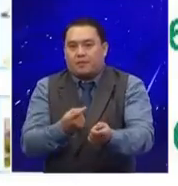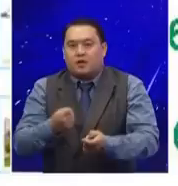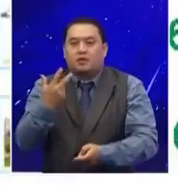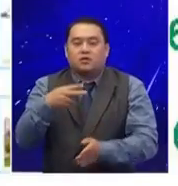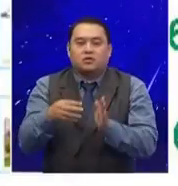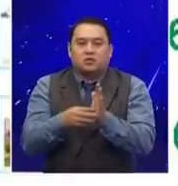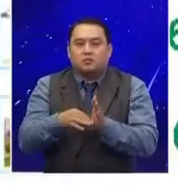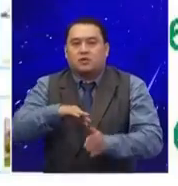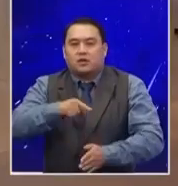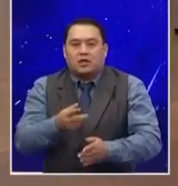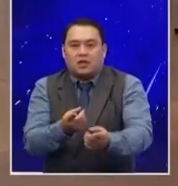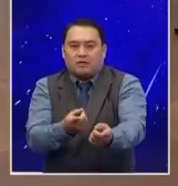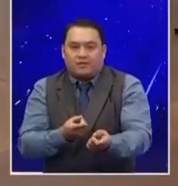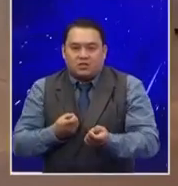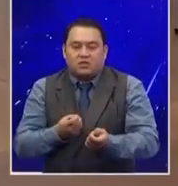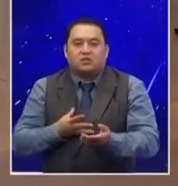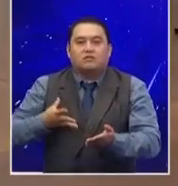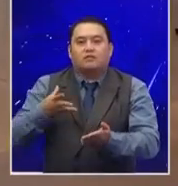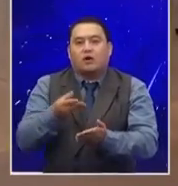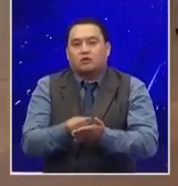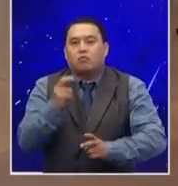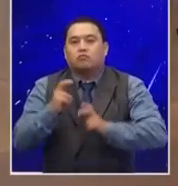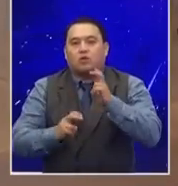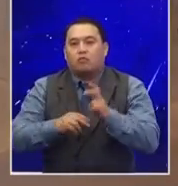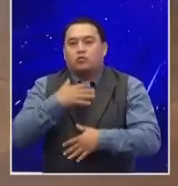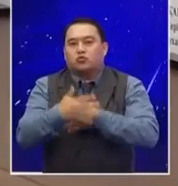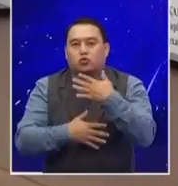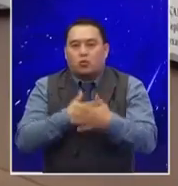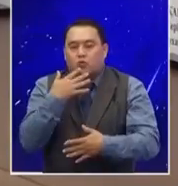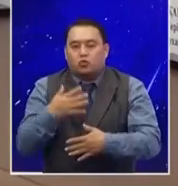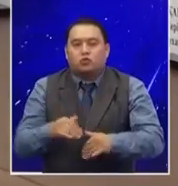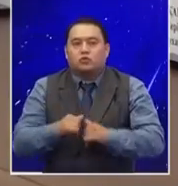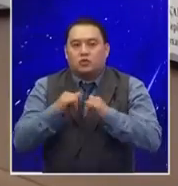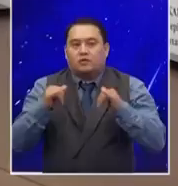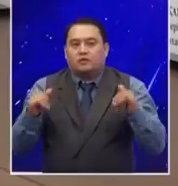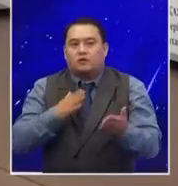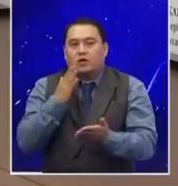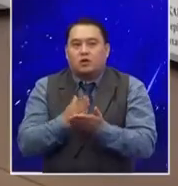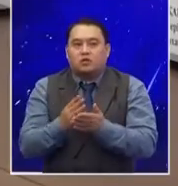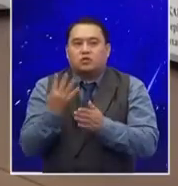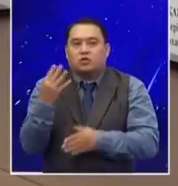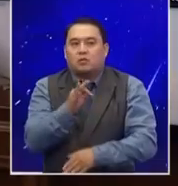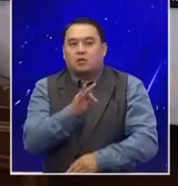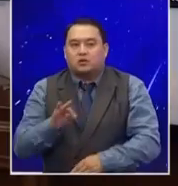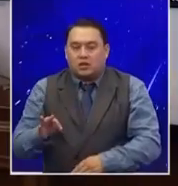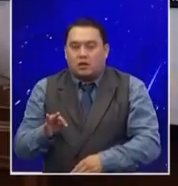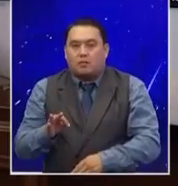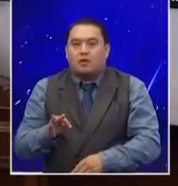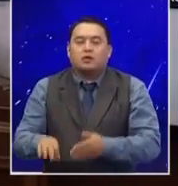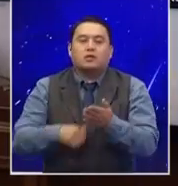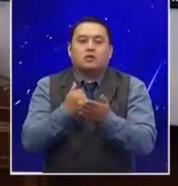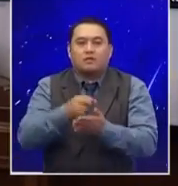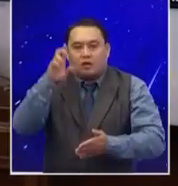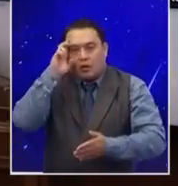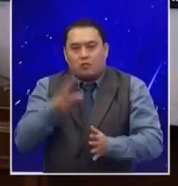437 миллиардов тенге инвестиций. Обрабатывающая промышленность также в плюсе. Обеспечен рост более чем на 4%. По мнению главы